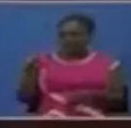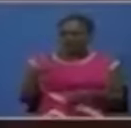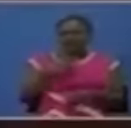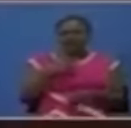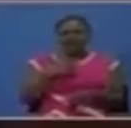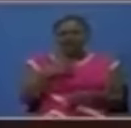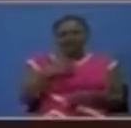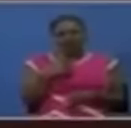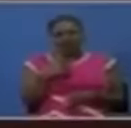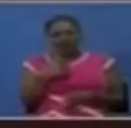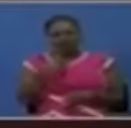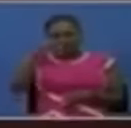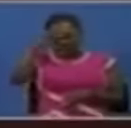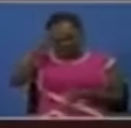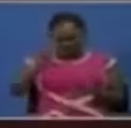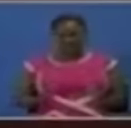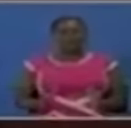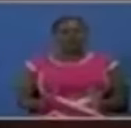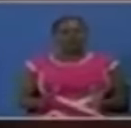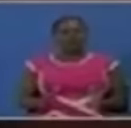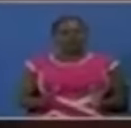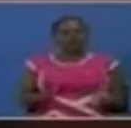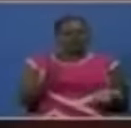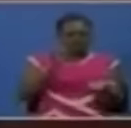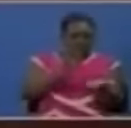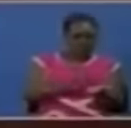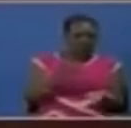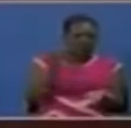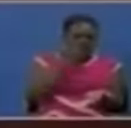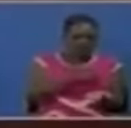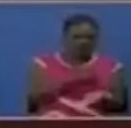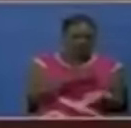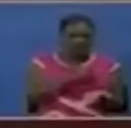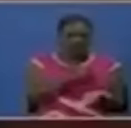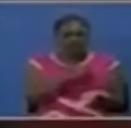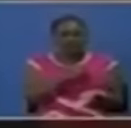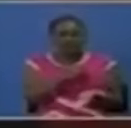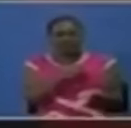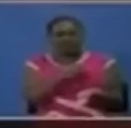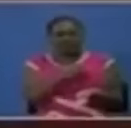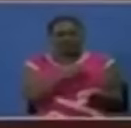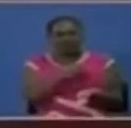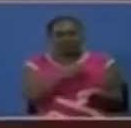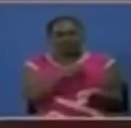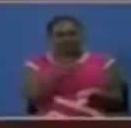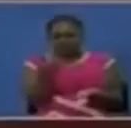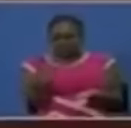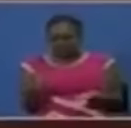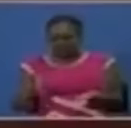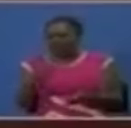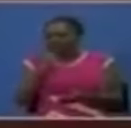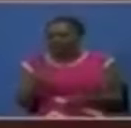mipasho. Gavana, amen. Women rep, amen. Wajumbe,